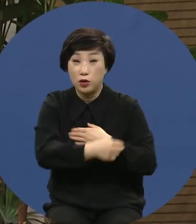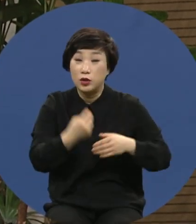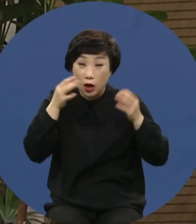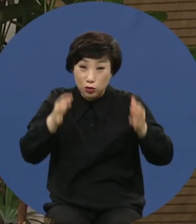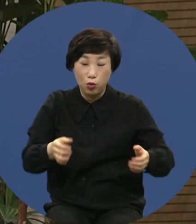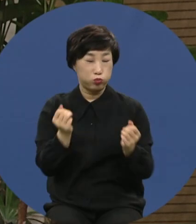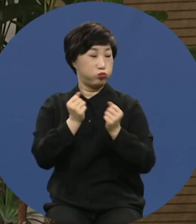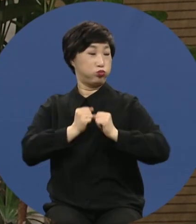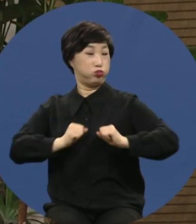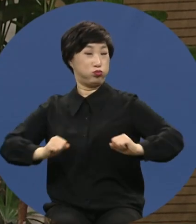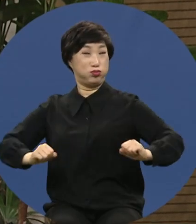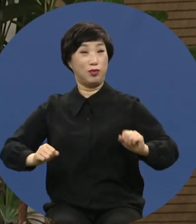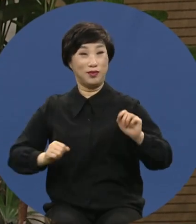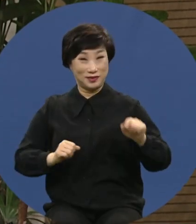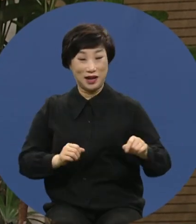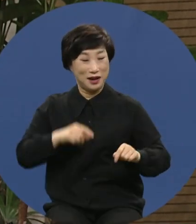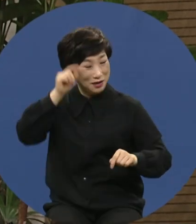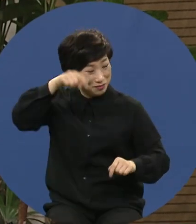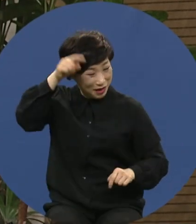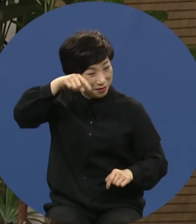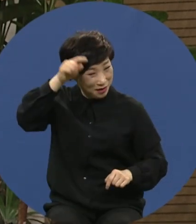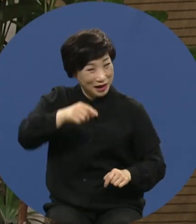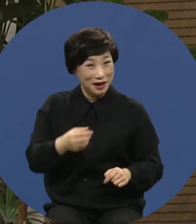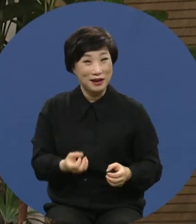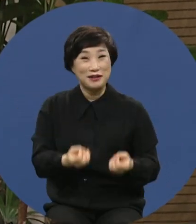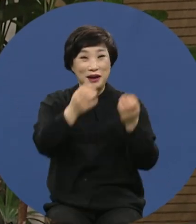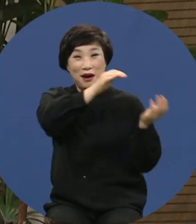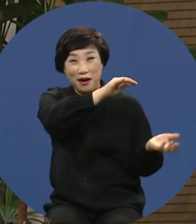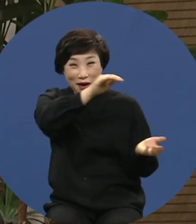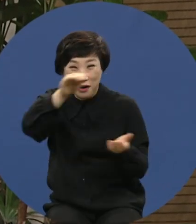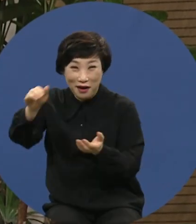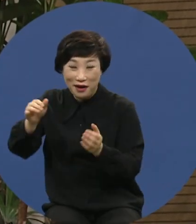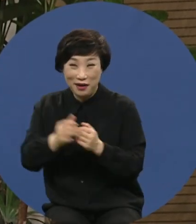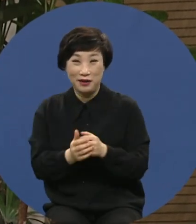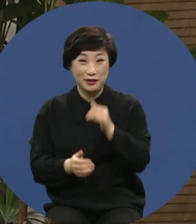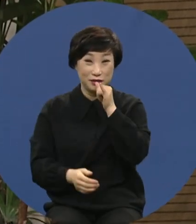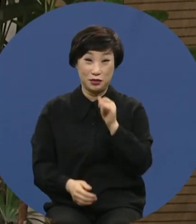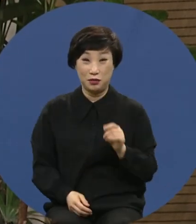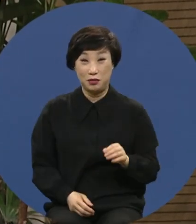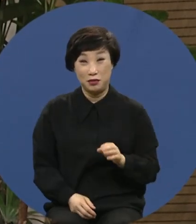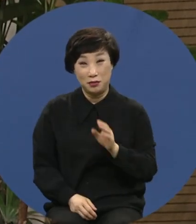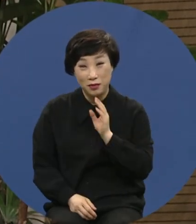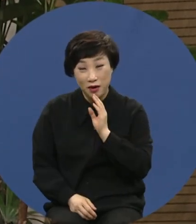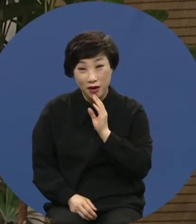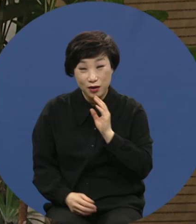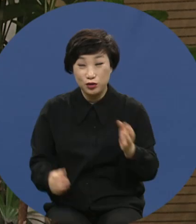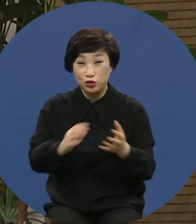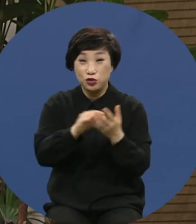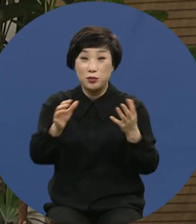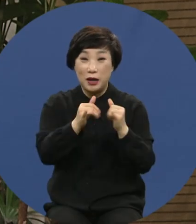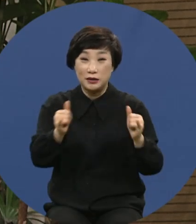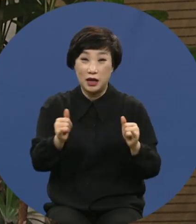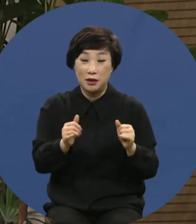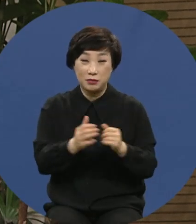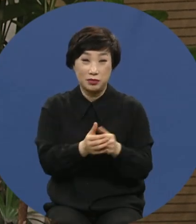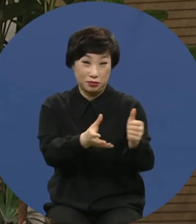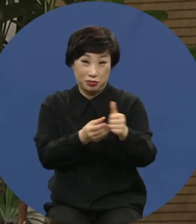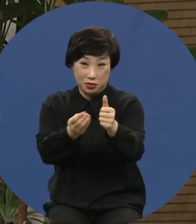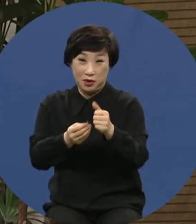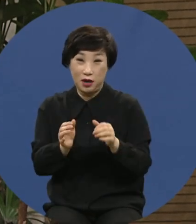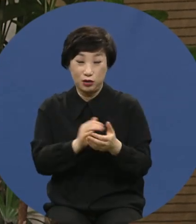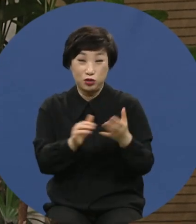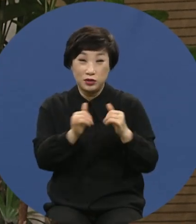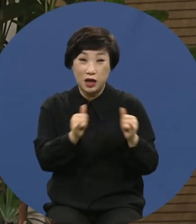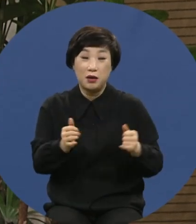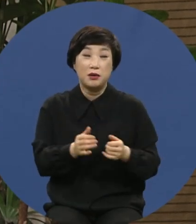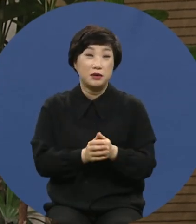호화로이 연락하며 날마다 호의를 베푸며 잔치하며 수많은 사람으로 또 수많은